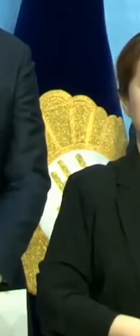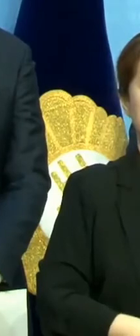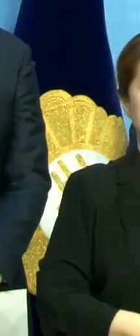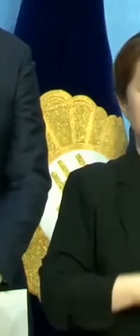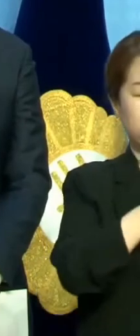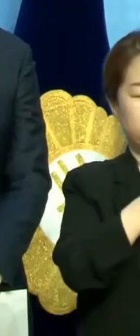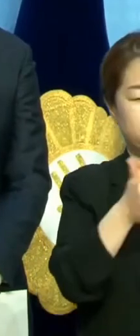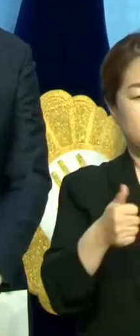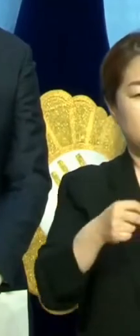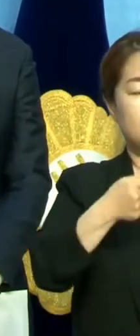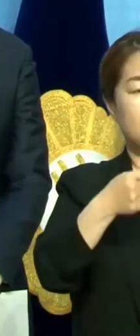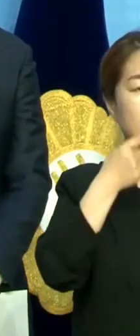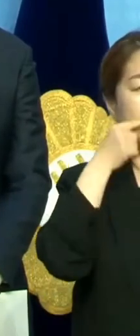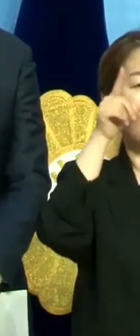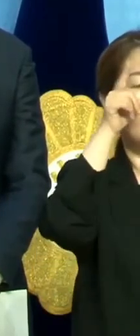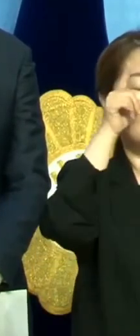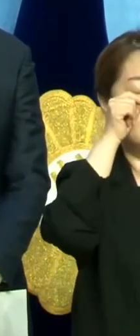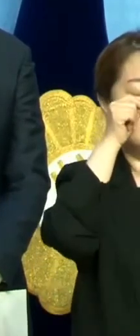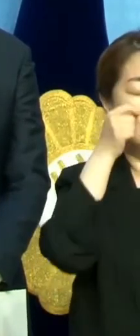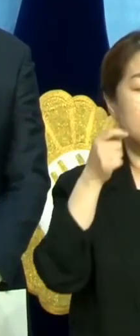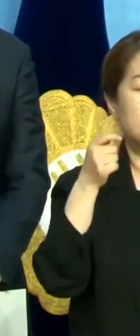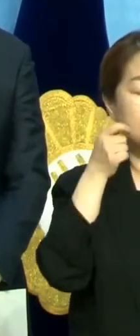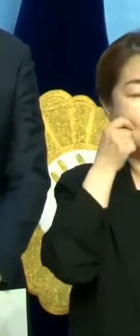죽어서도 눈을 못 감았나 싶어